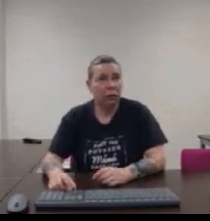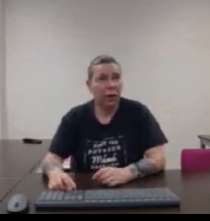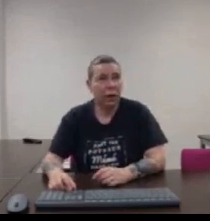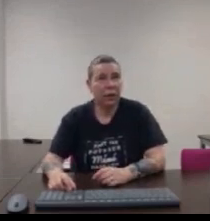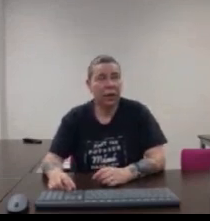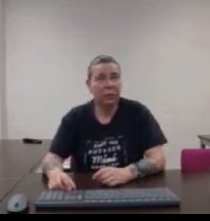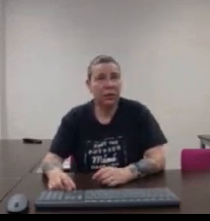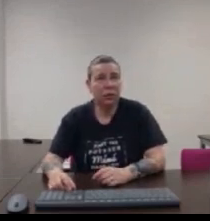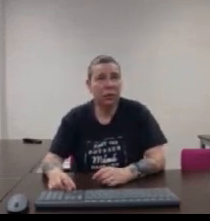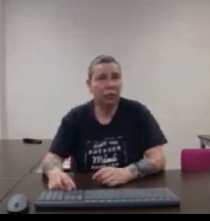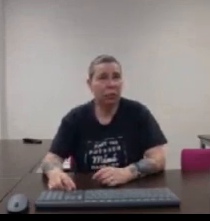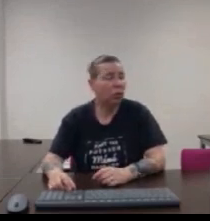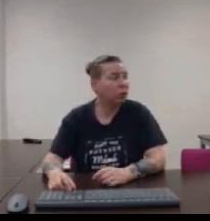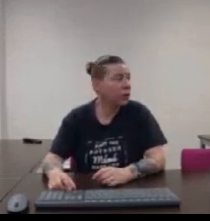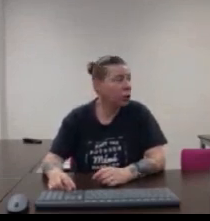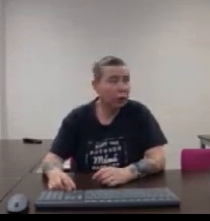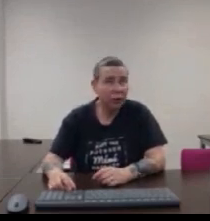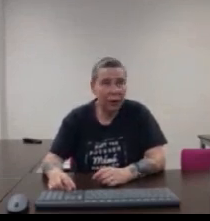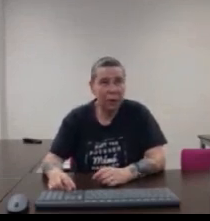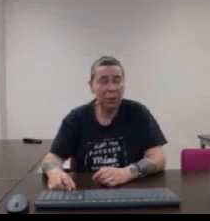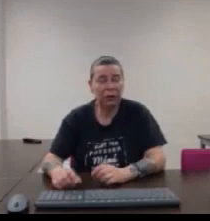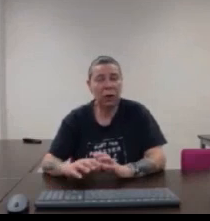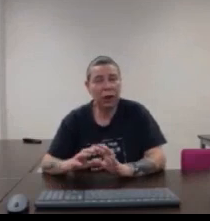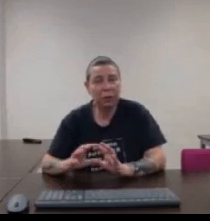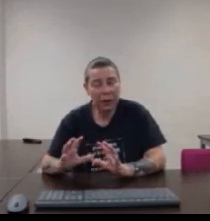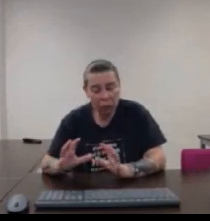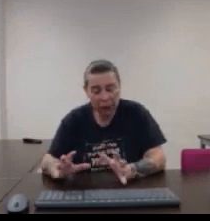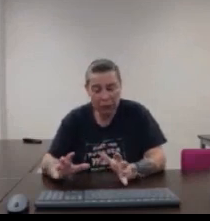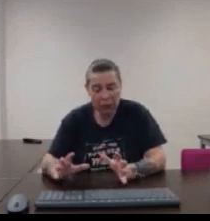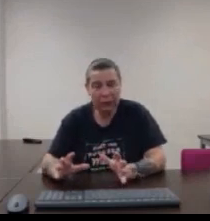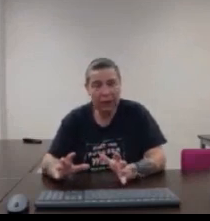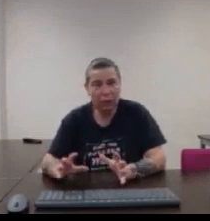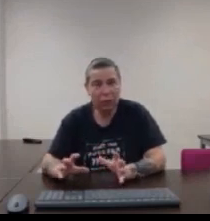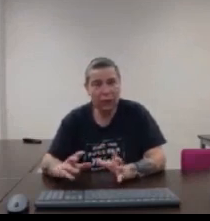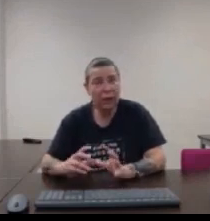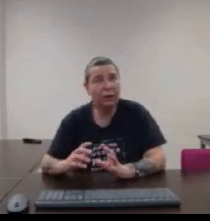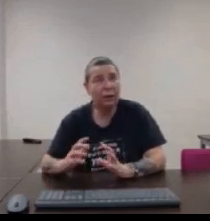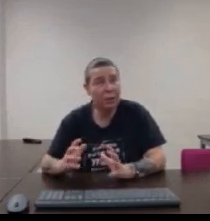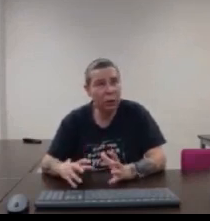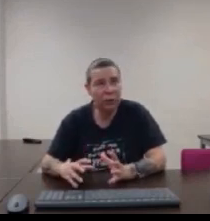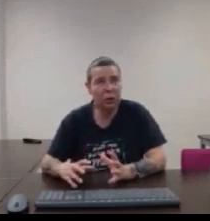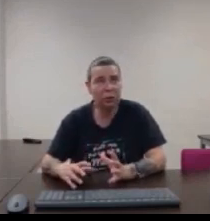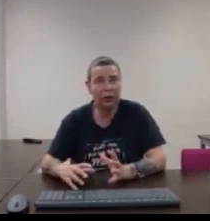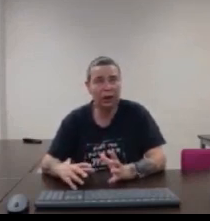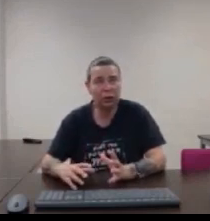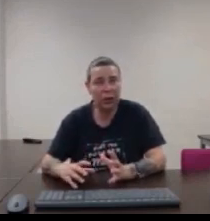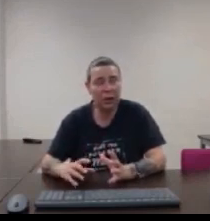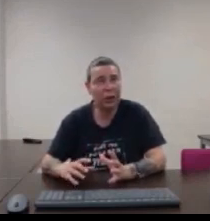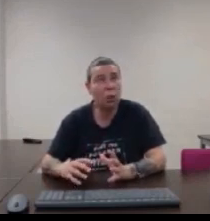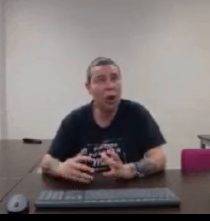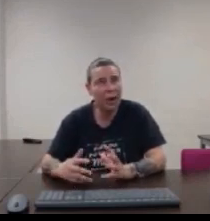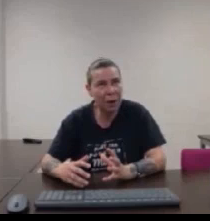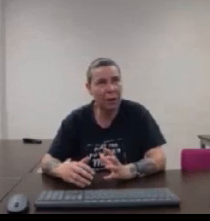Ok, on va accélérer un petit chouïa sur l'environnement de travail, parce que là on a parlé concrètement de l'installation. Maintenant il y a des éléments de l'environnement de travail